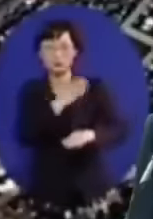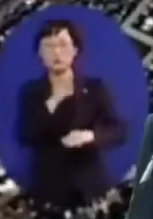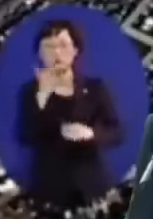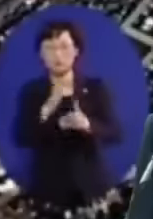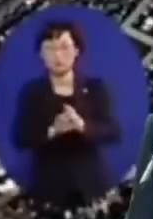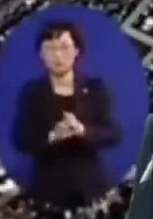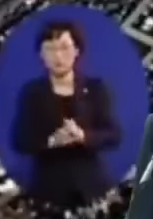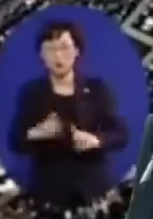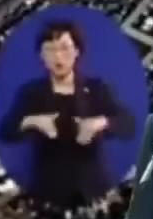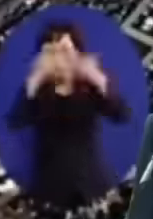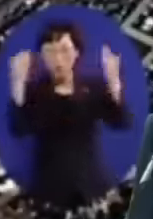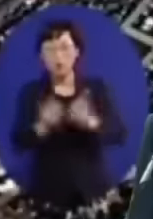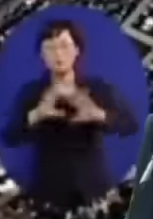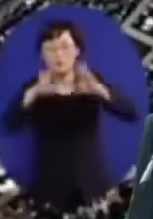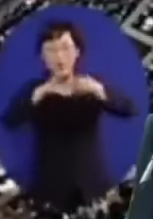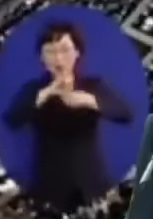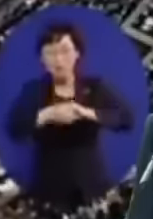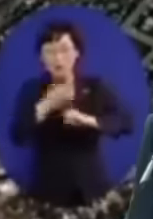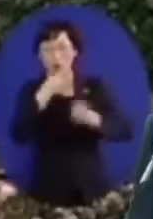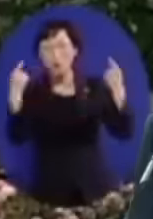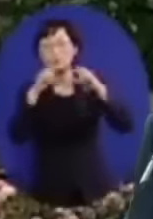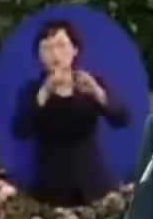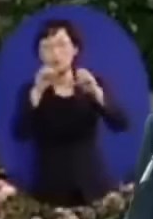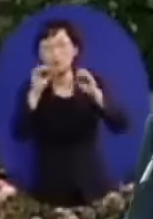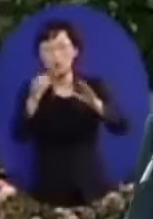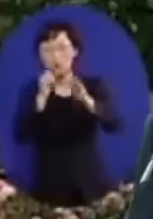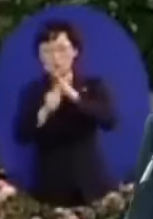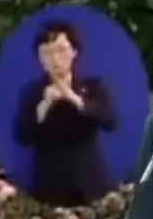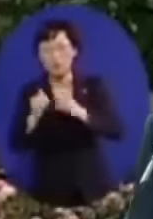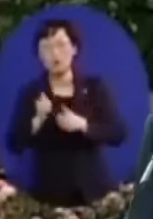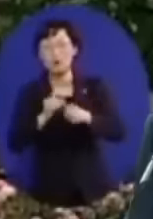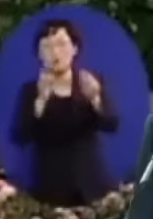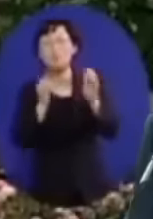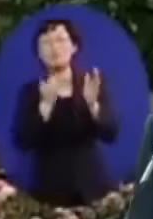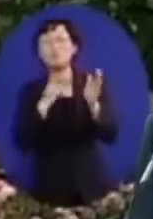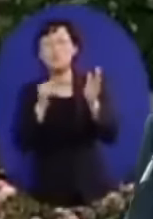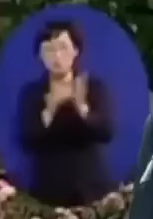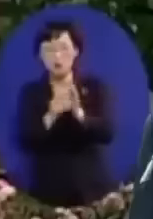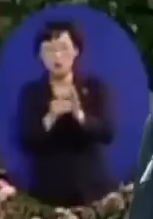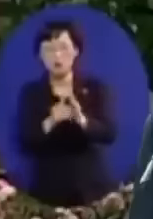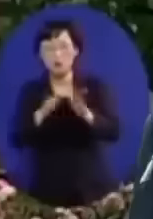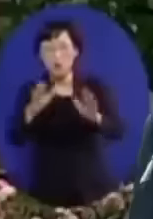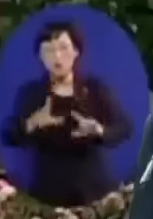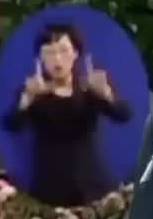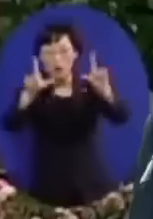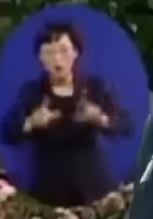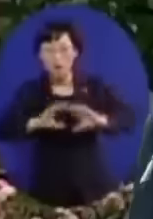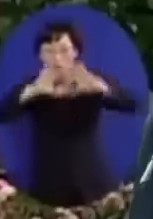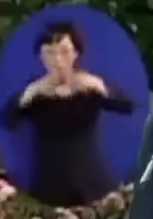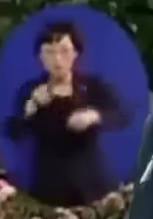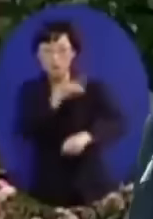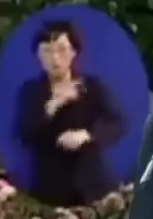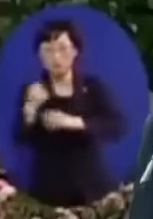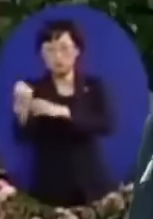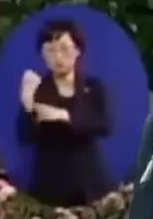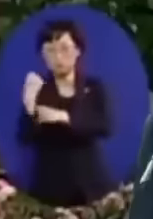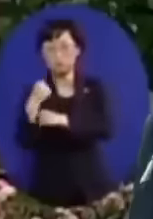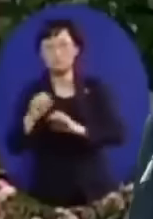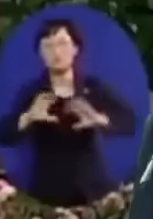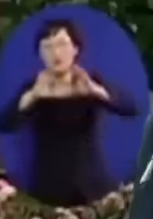그리고 온 세계에 복음을 나누고 선교사를 파송했습니다. 오늘날 미국은 세계 역사상 가장 강력한 나라로